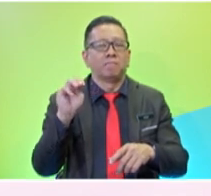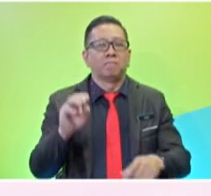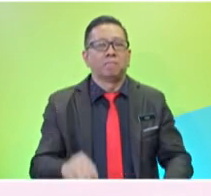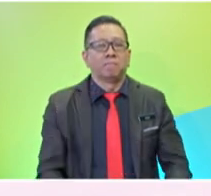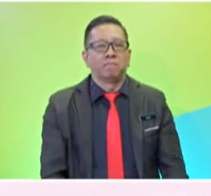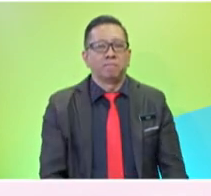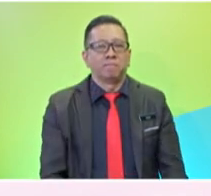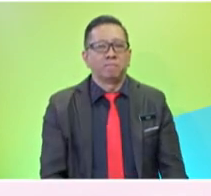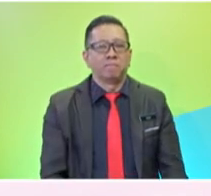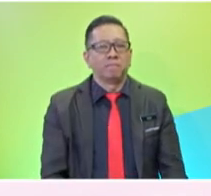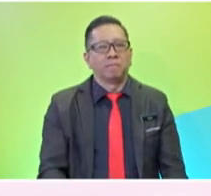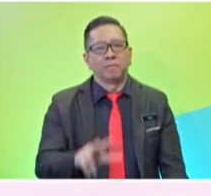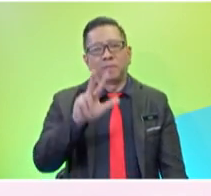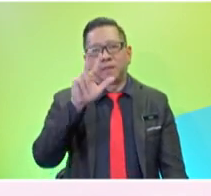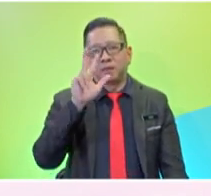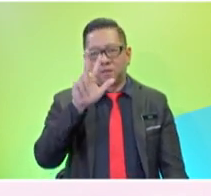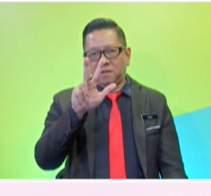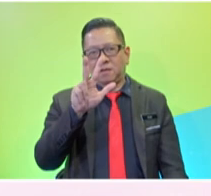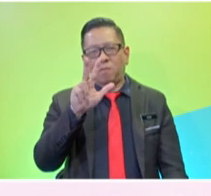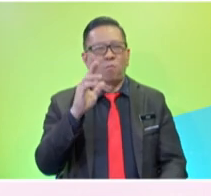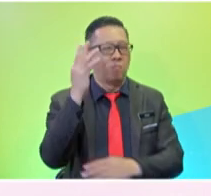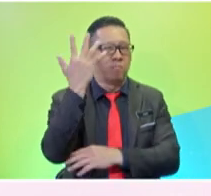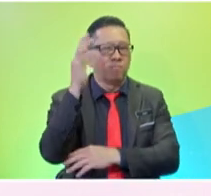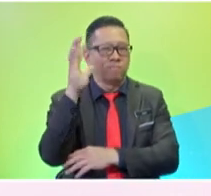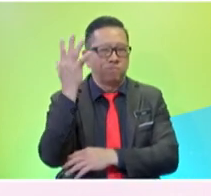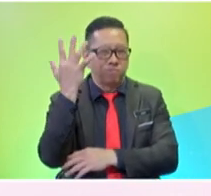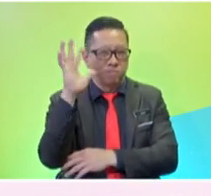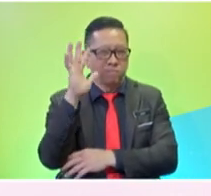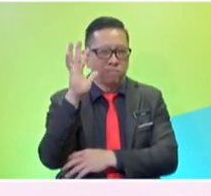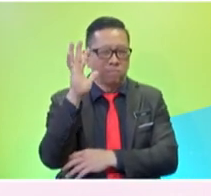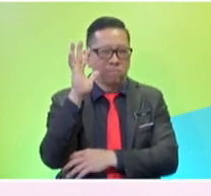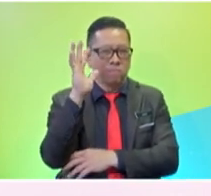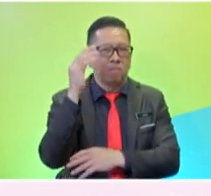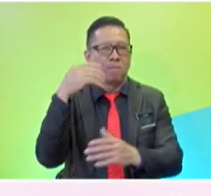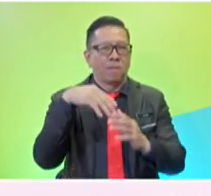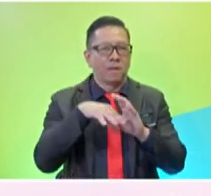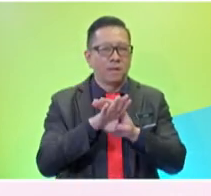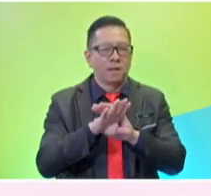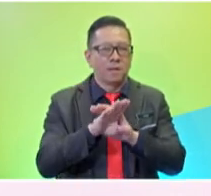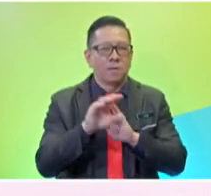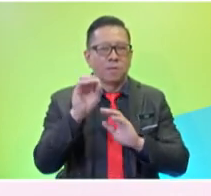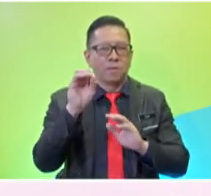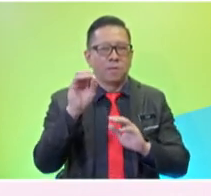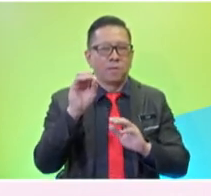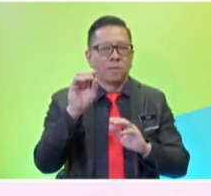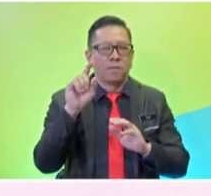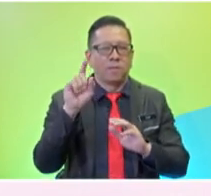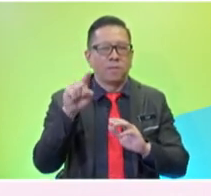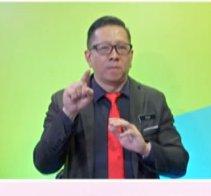tiga pupuk Chili gebor kosong pembuluhan 5 mite2